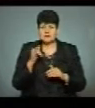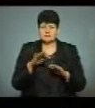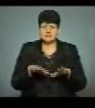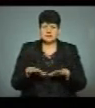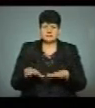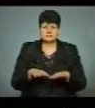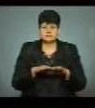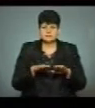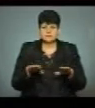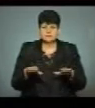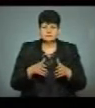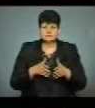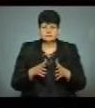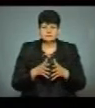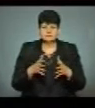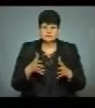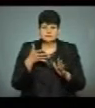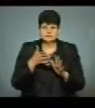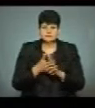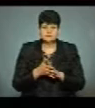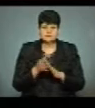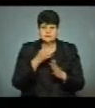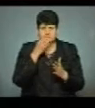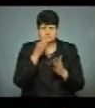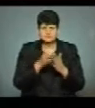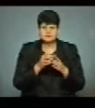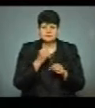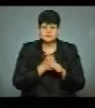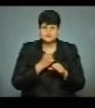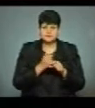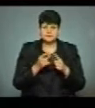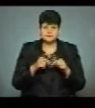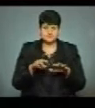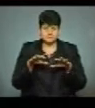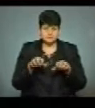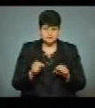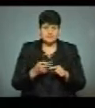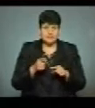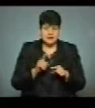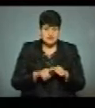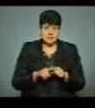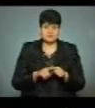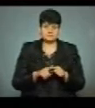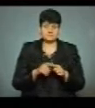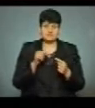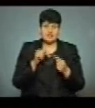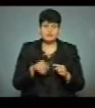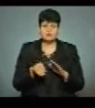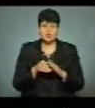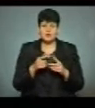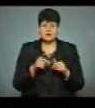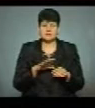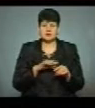місцевому рівнях шляхом збільшення прозорості та підзвітності роботи органів влади. Ця антикорупційна організація була